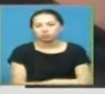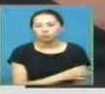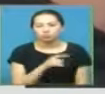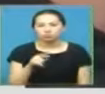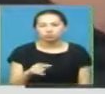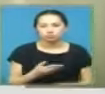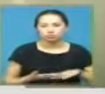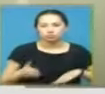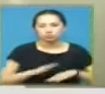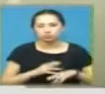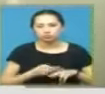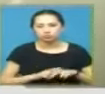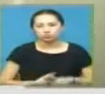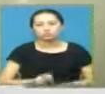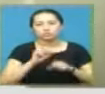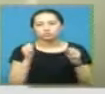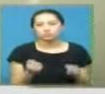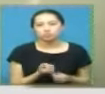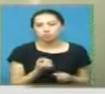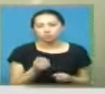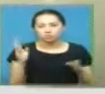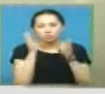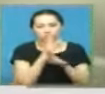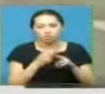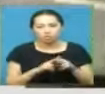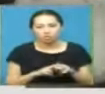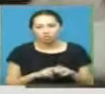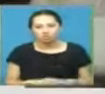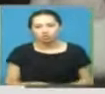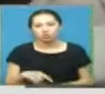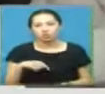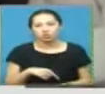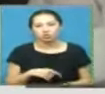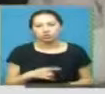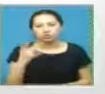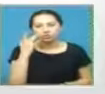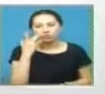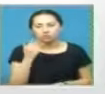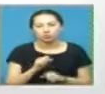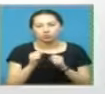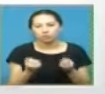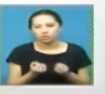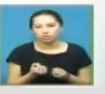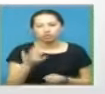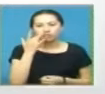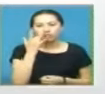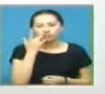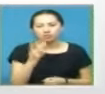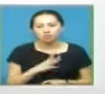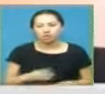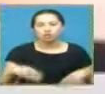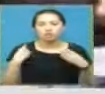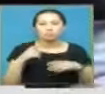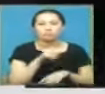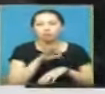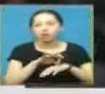тиді. Аққар көк мұзда дірдей қаққан ол осы қалыпта күн өткеруге мәжбүр. Жылудың жоқтығы салдарынан талай мәрте төсек тартып ауырып